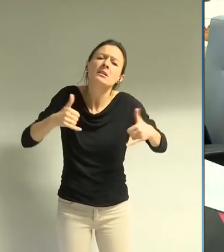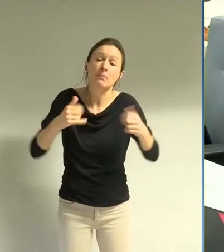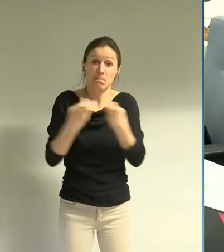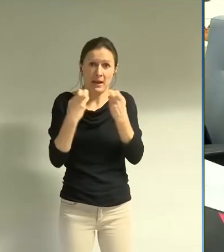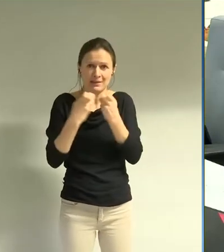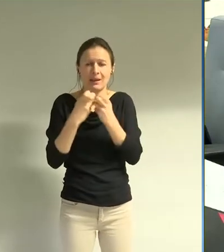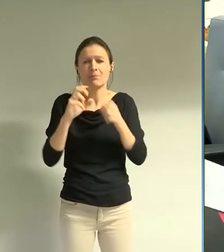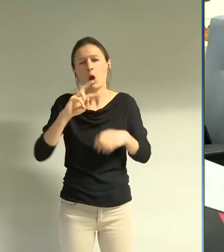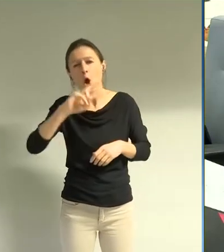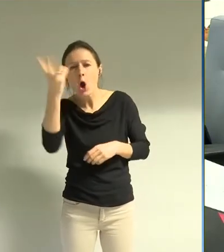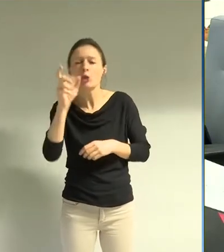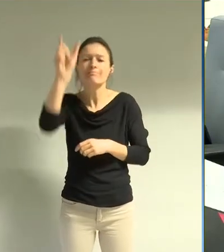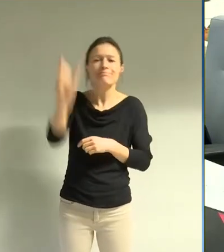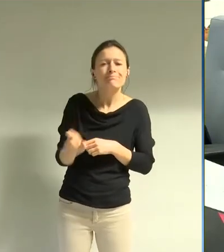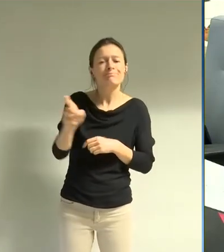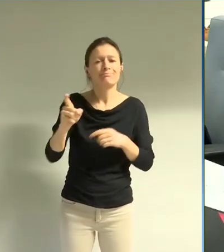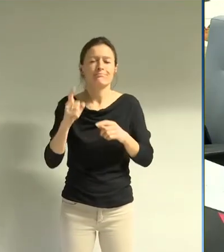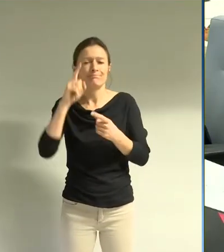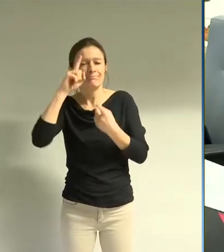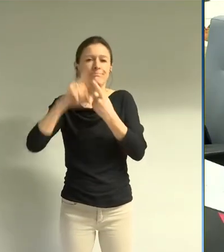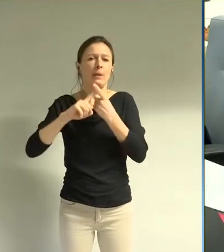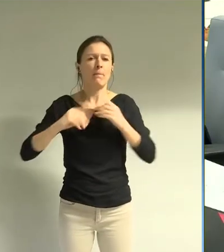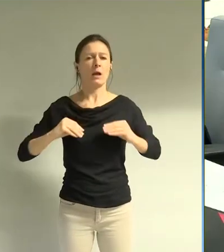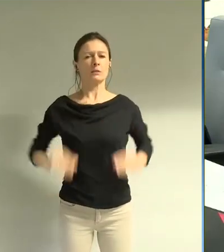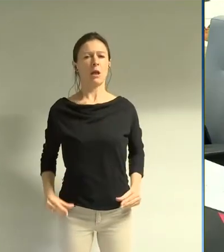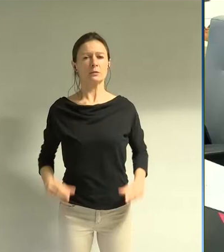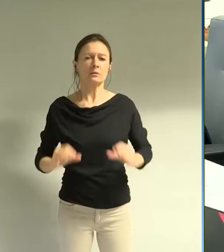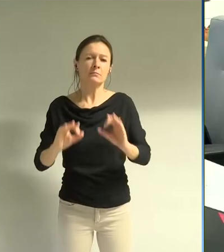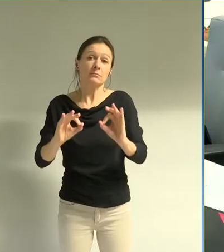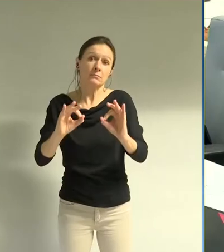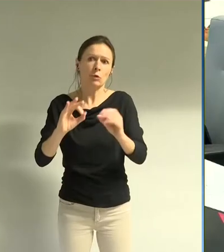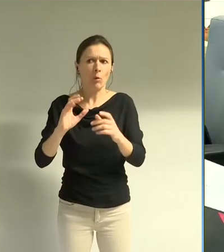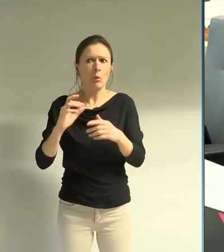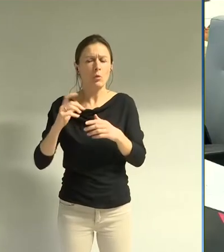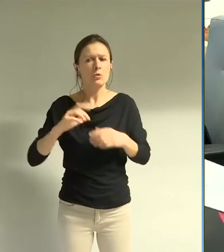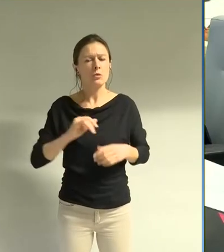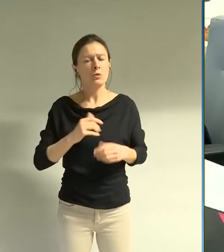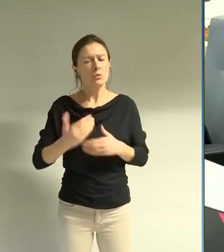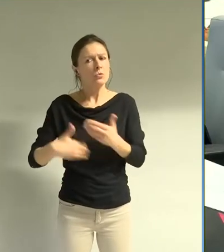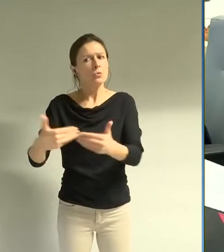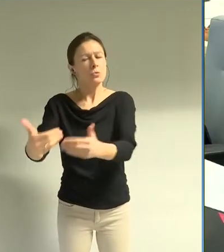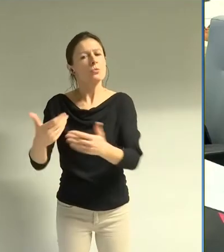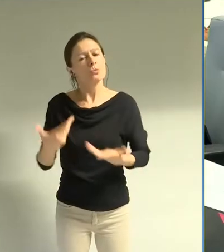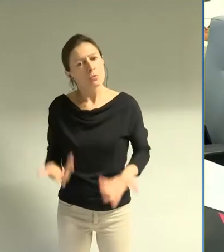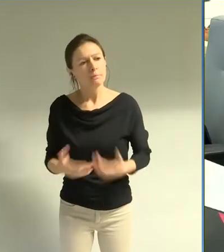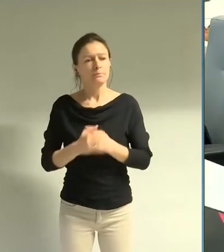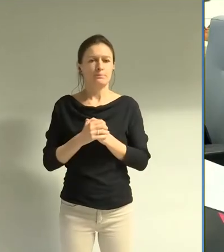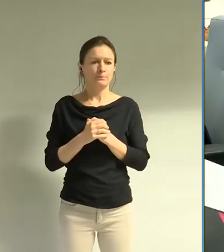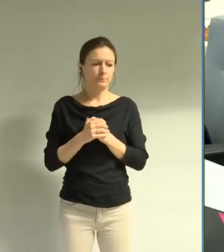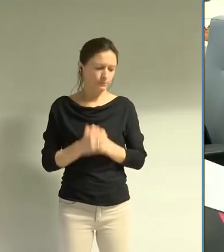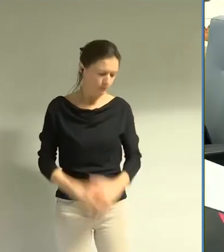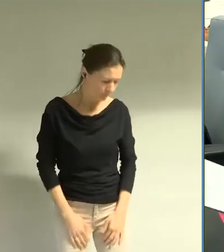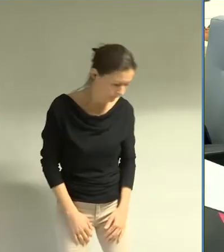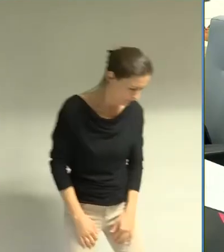qui a été assez qu'elle est assez loin jusqu'à présent et c'est cet heureux sur la notion de de la ville centre contre la métropole